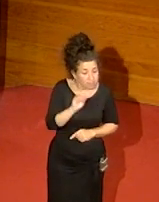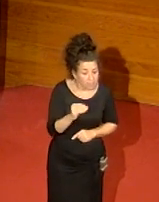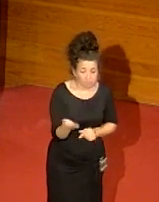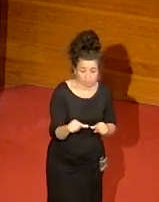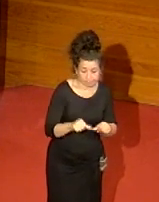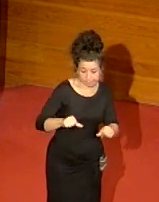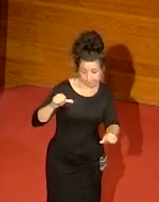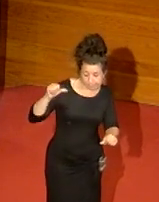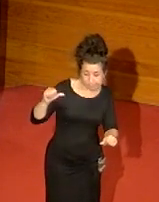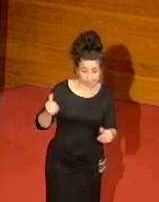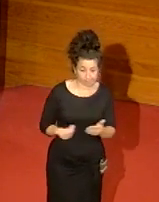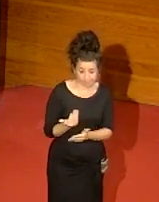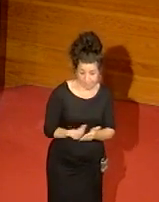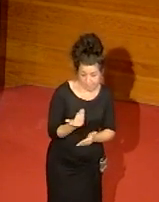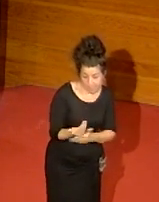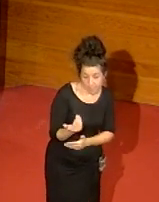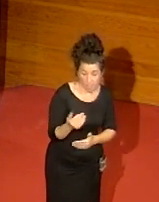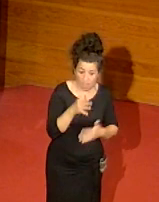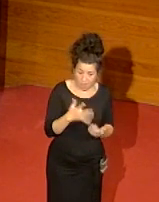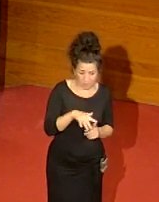Hilabeteotan, egunotan, bizi diren egoerak, ez?